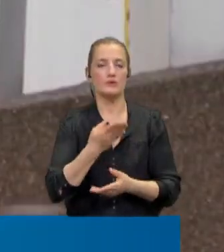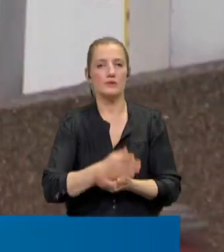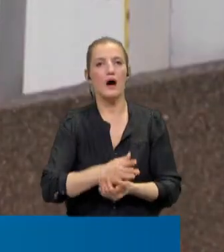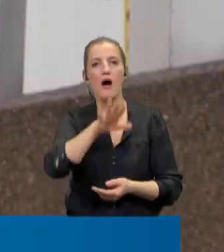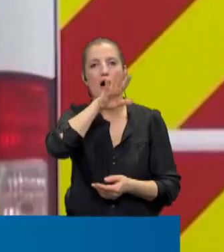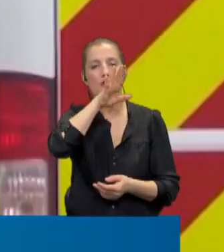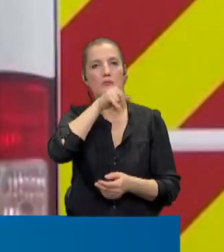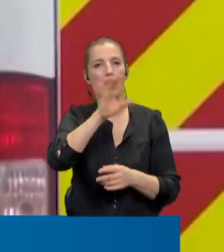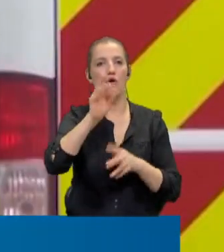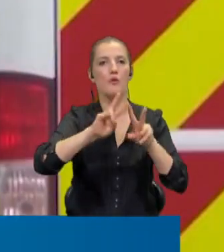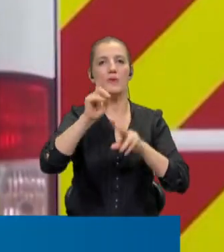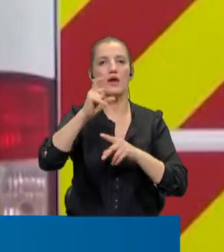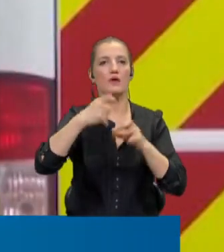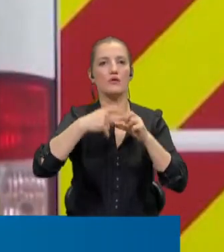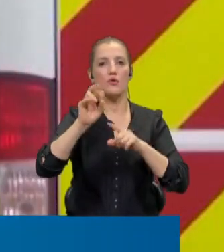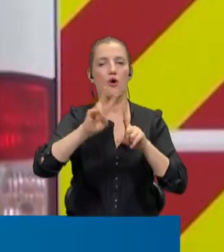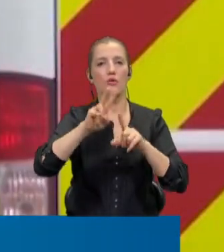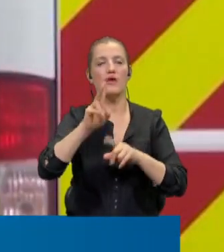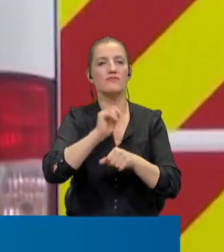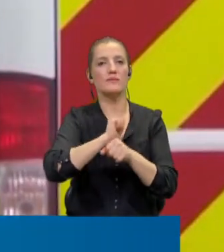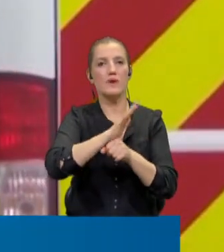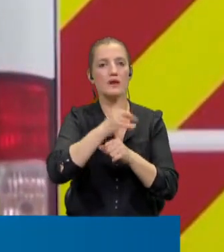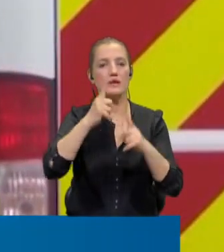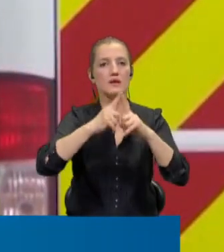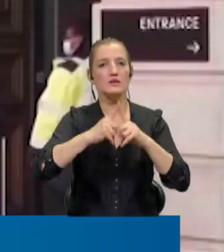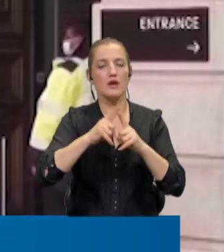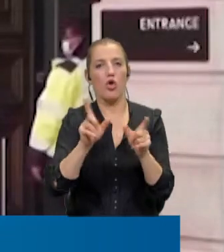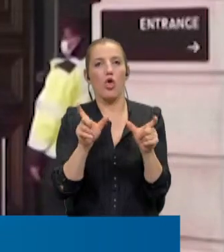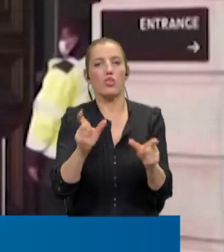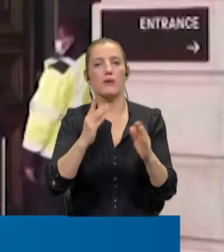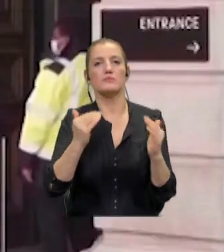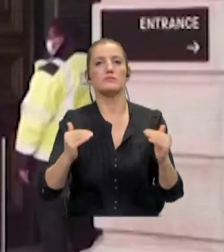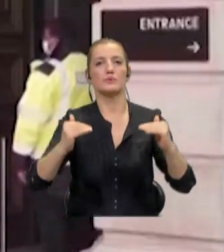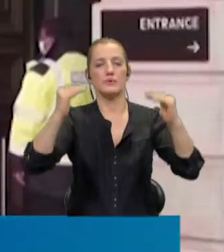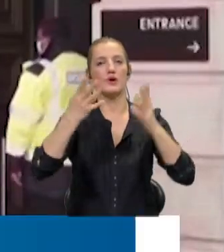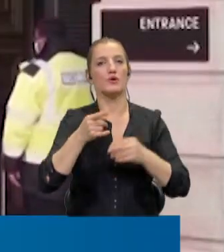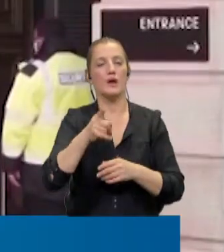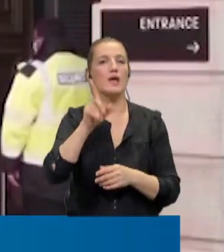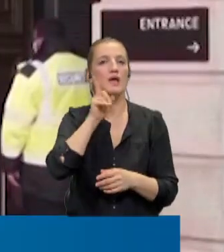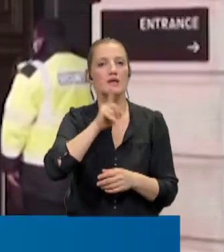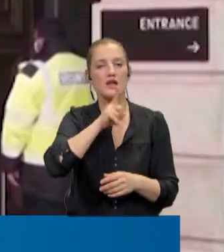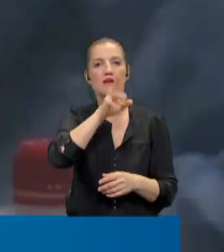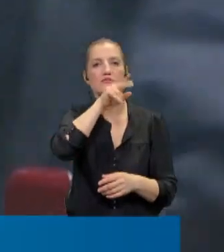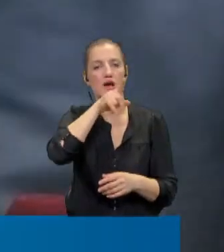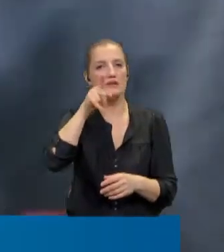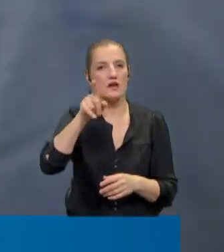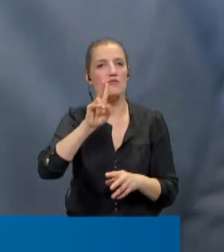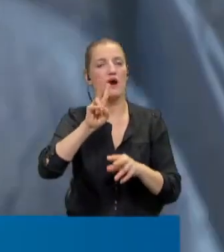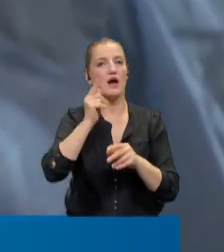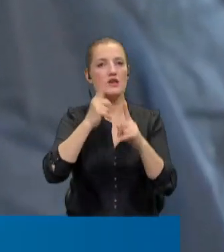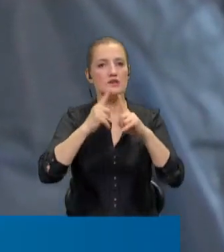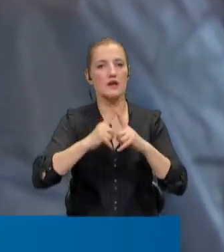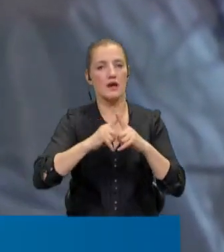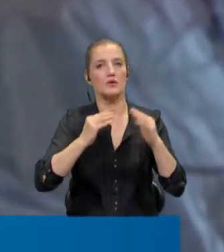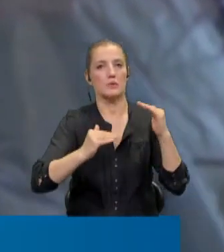ve Avrupa son mikro vakalarındaki patlama nedeniyle önlemlerini artırıyor İngiltere Fransa ve İtalya'daki bakış sayılarında